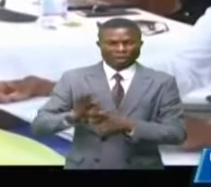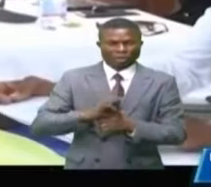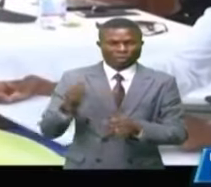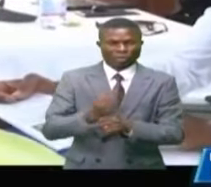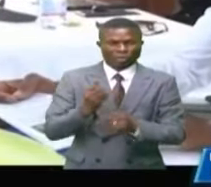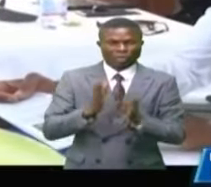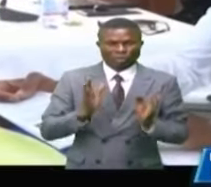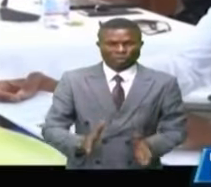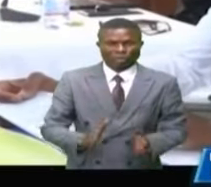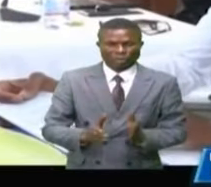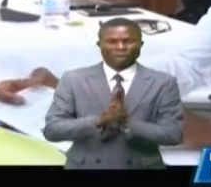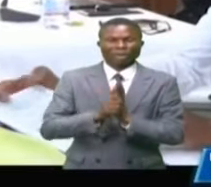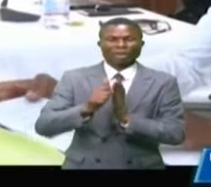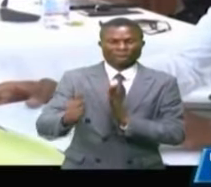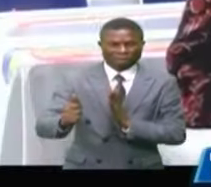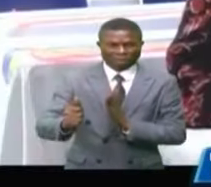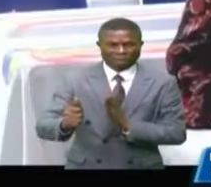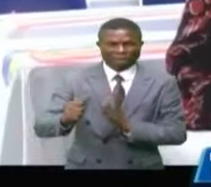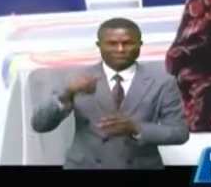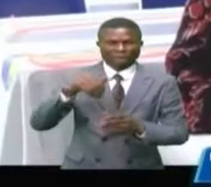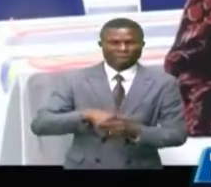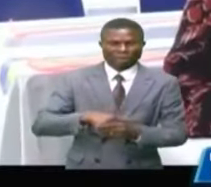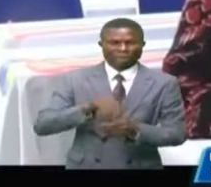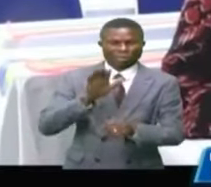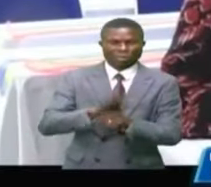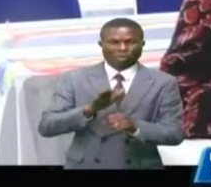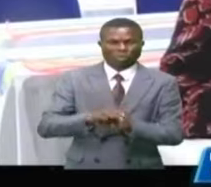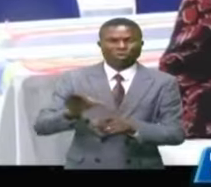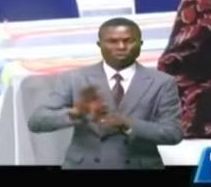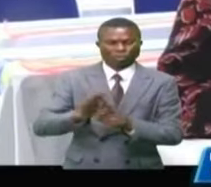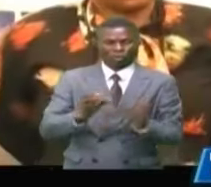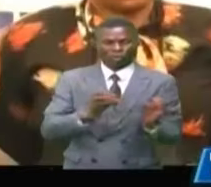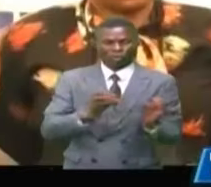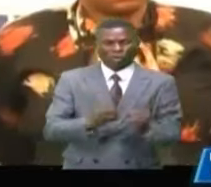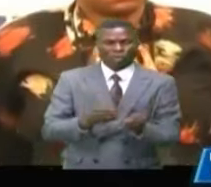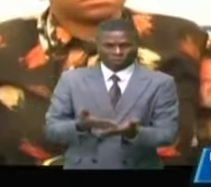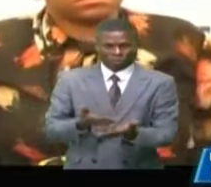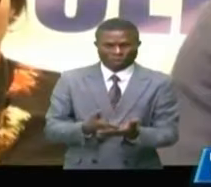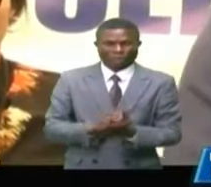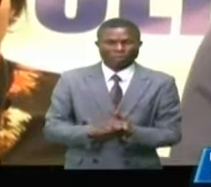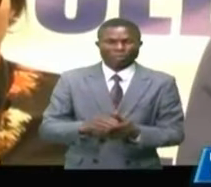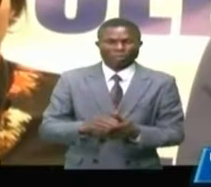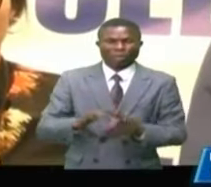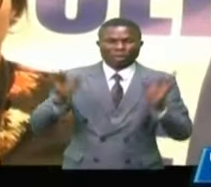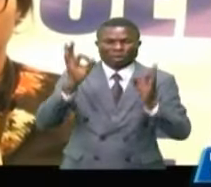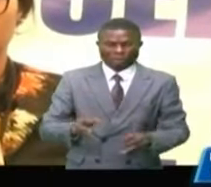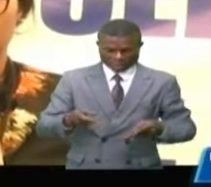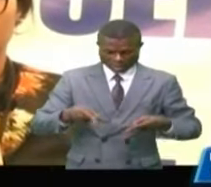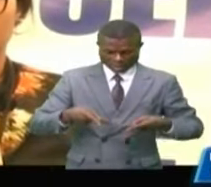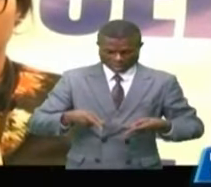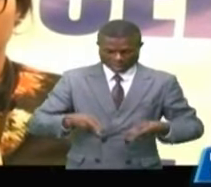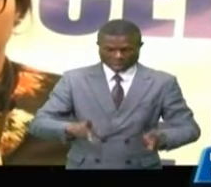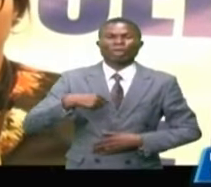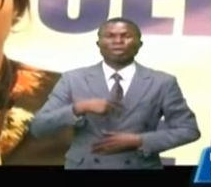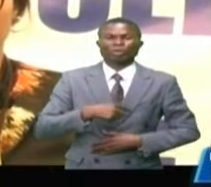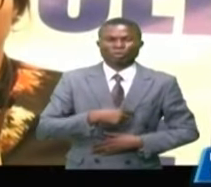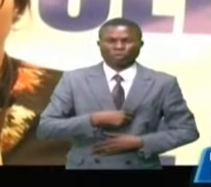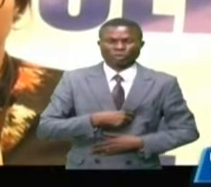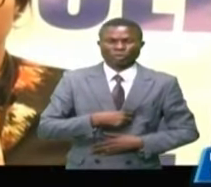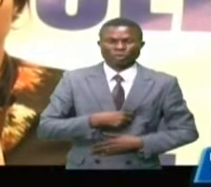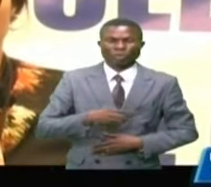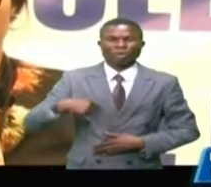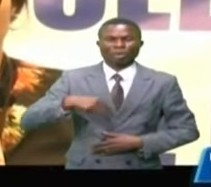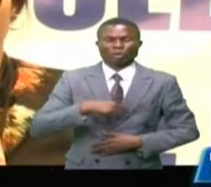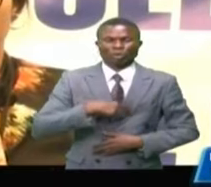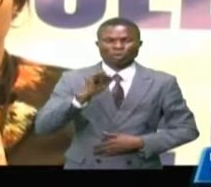professionnelle qualifiante à travers ces différentes formations. Ce forum nous a permis, nous